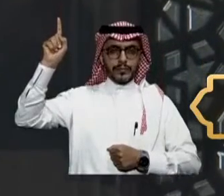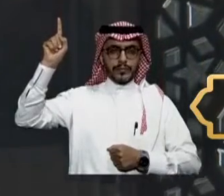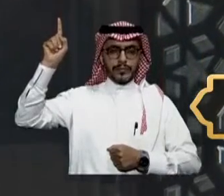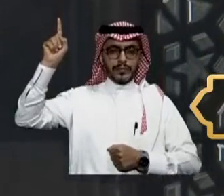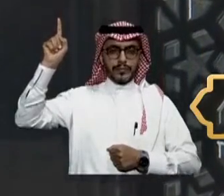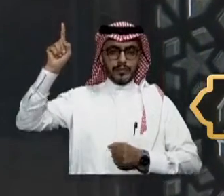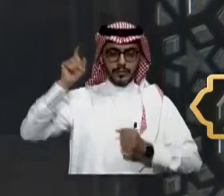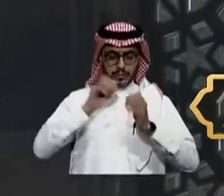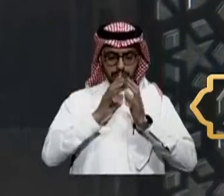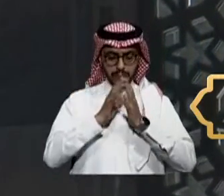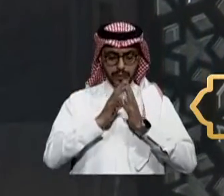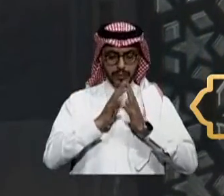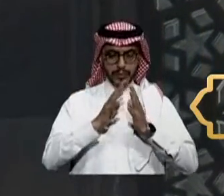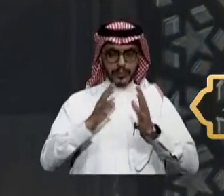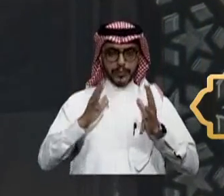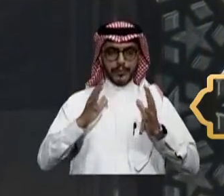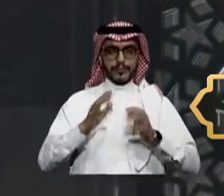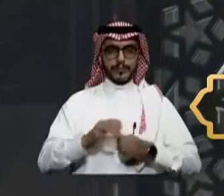الله